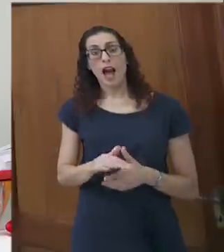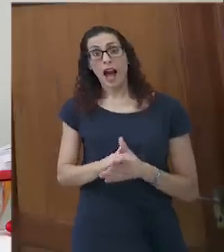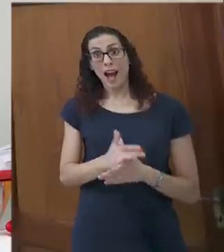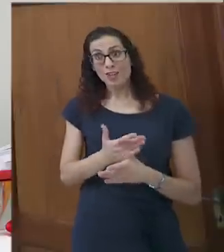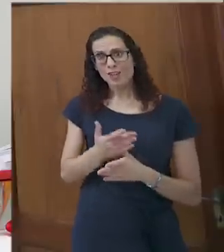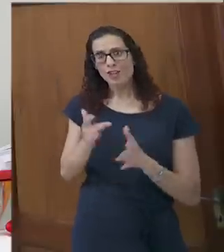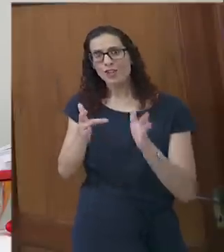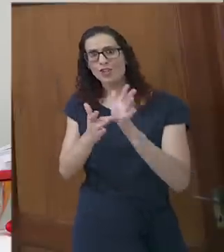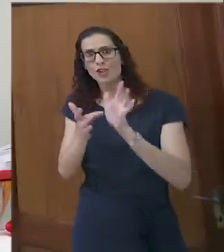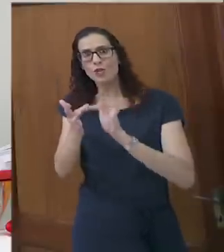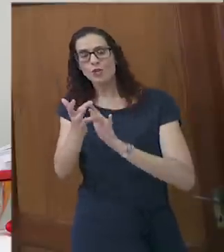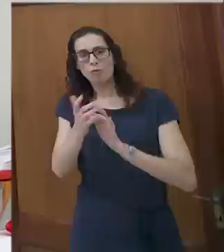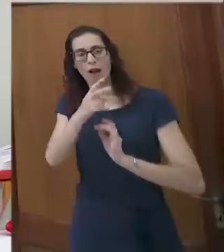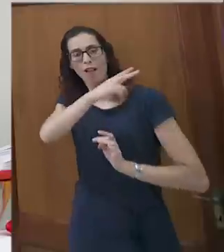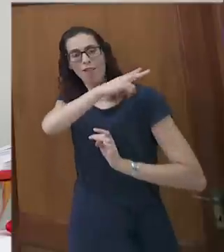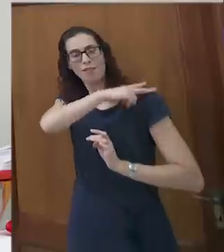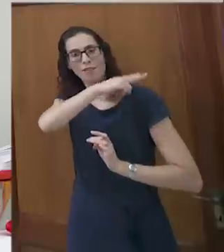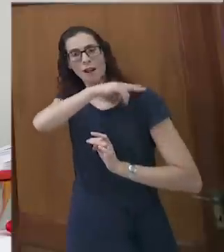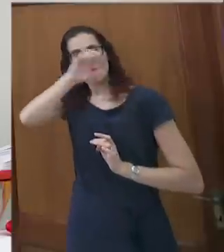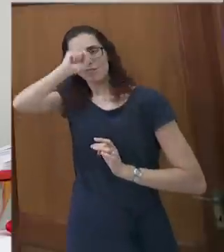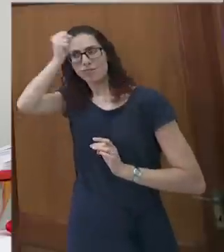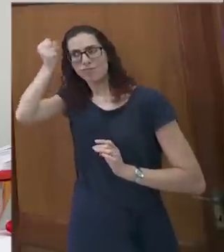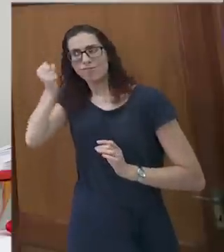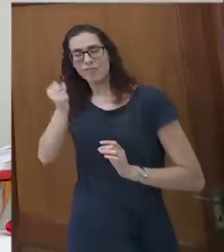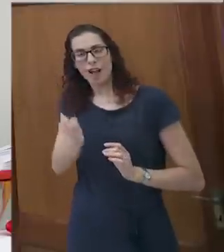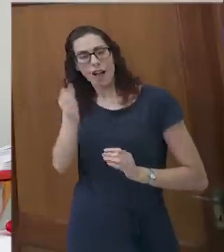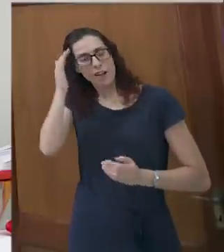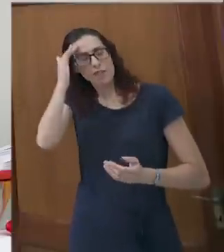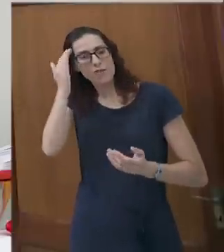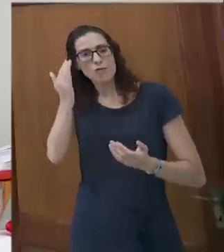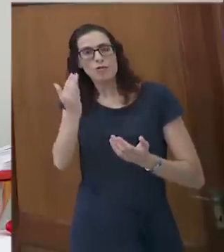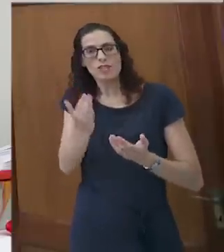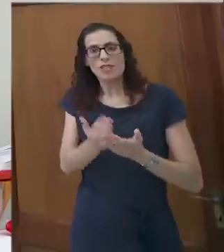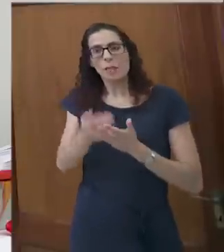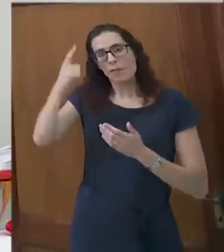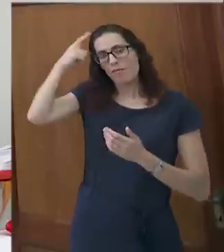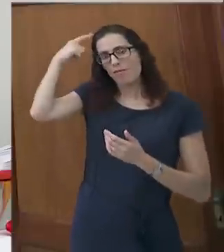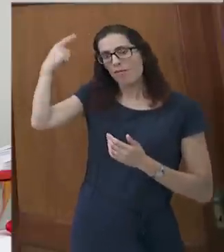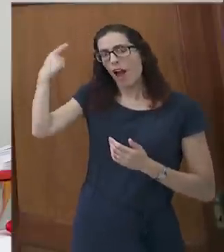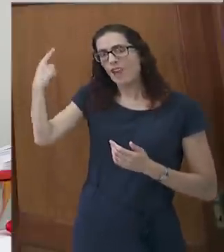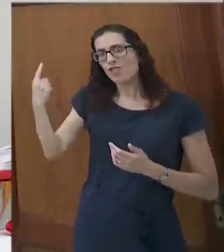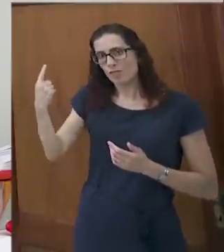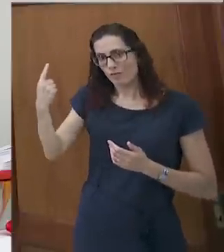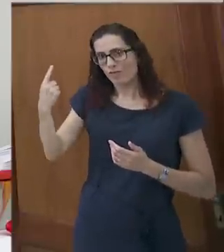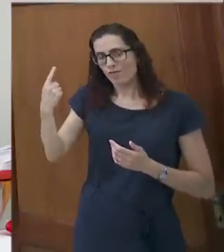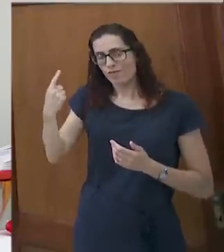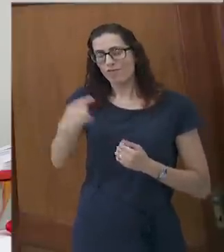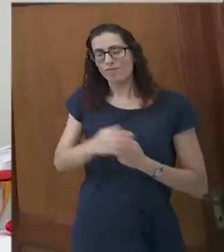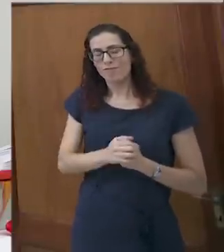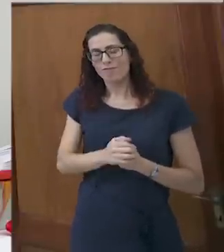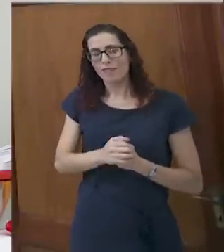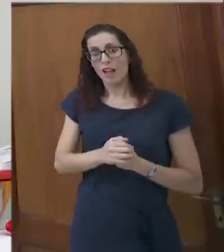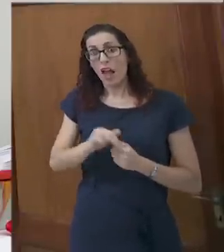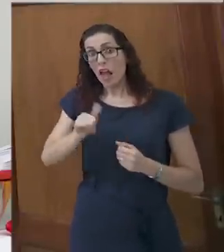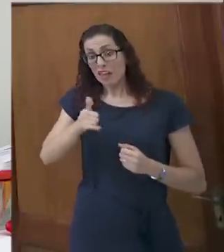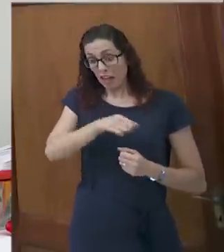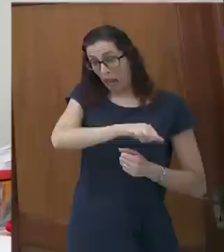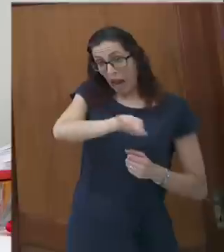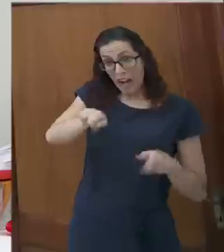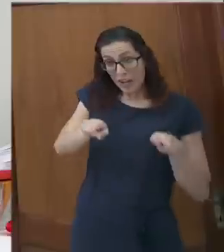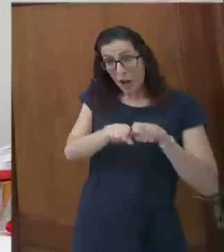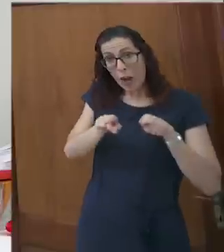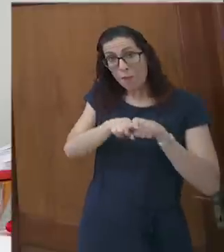ir-rajt tajjeb li għandu n-naċ u l-ħrif. Jekk aħna bħal ħrif jiġifieri